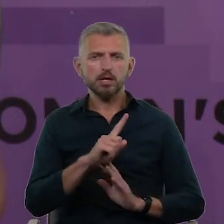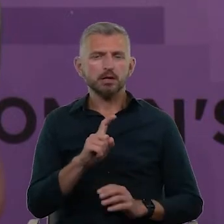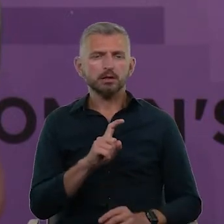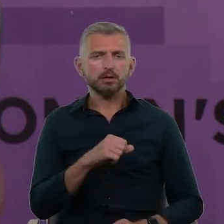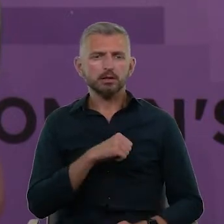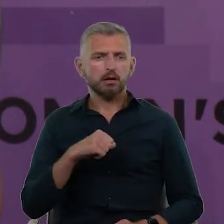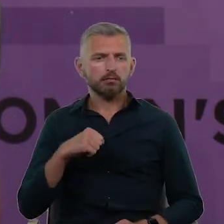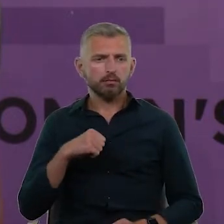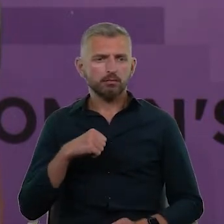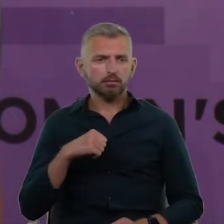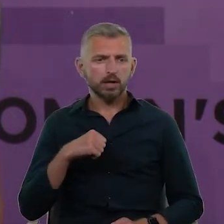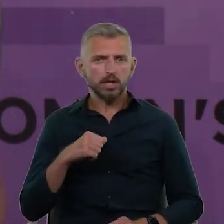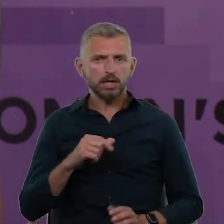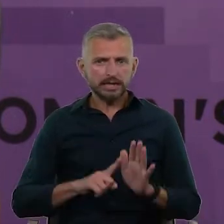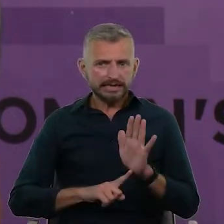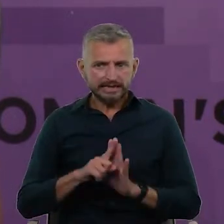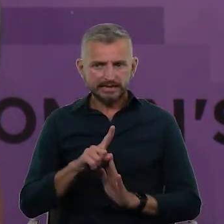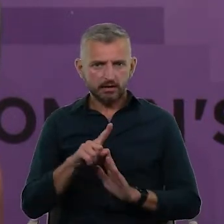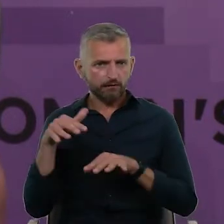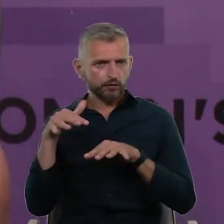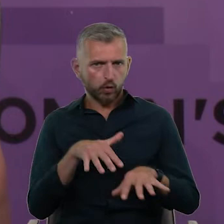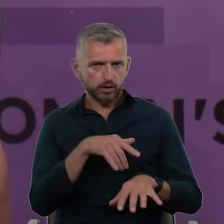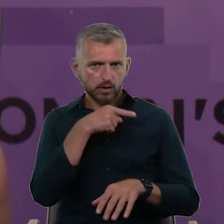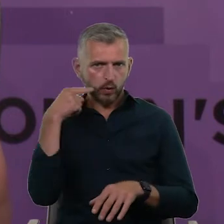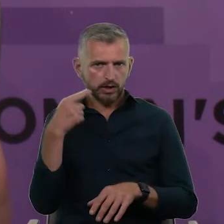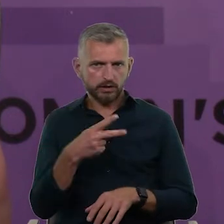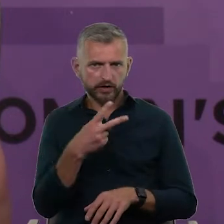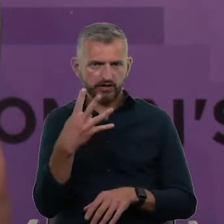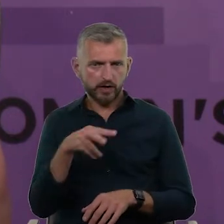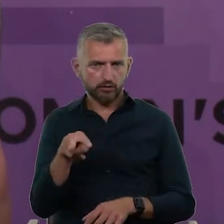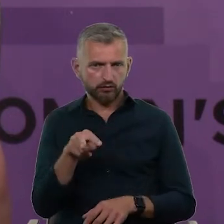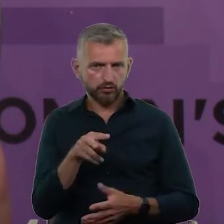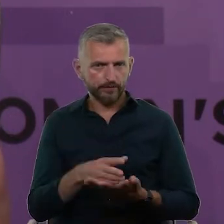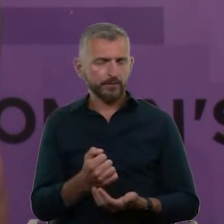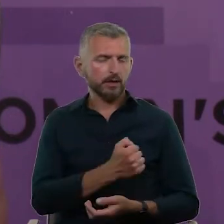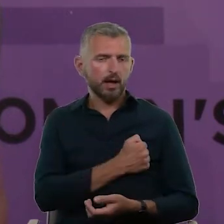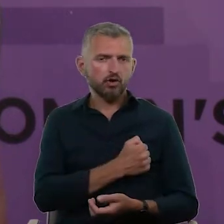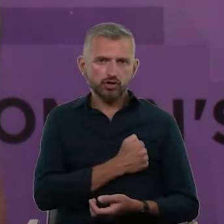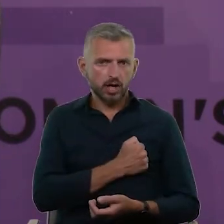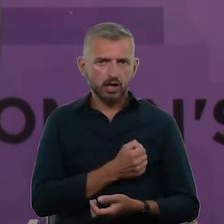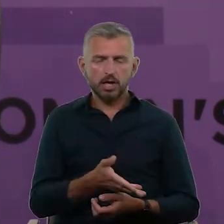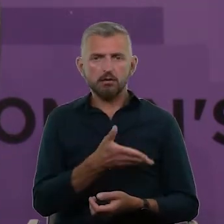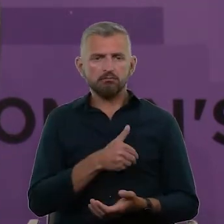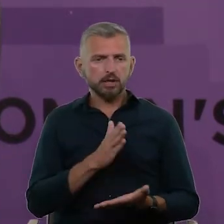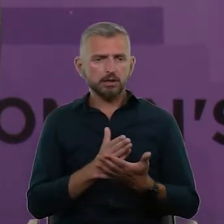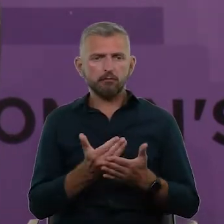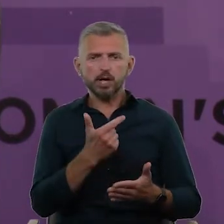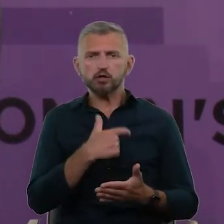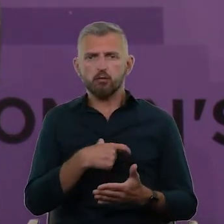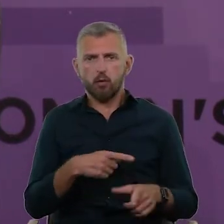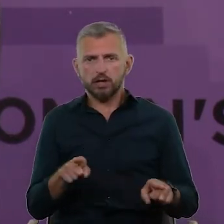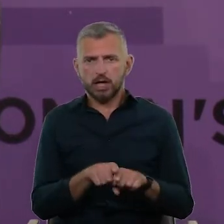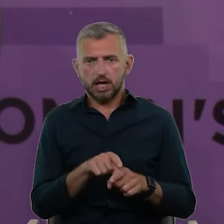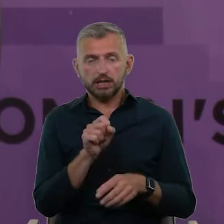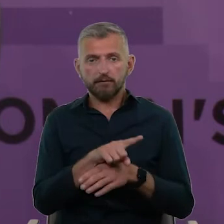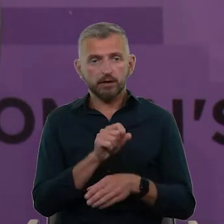самої цієї вторгнення Росії 24-го. І, на жаль, ми ставимо перед собою таке завдання